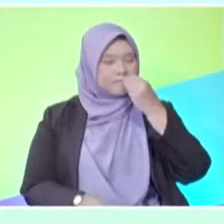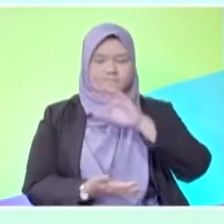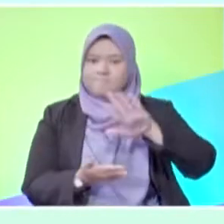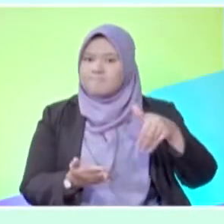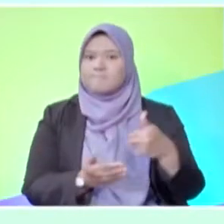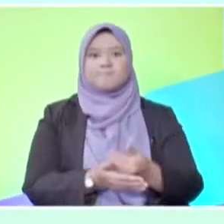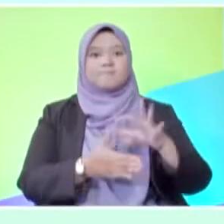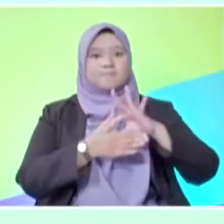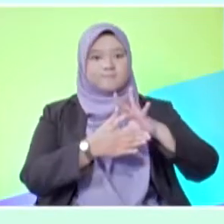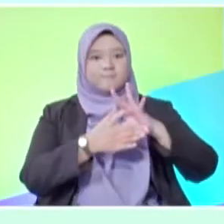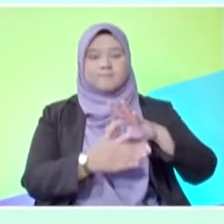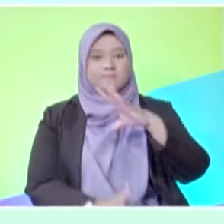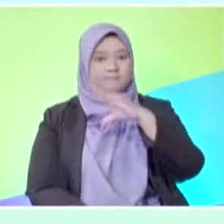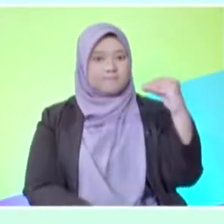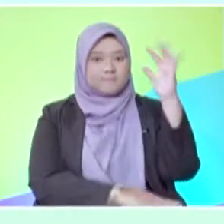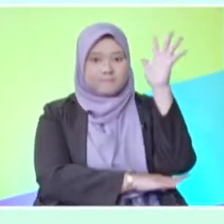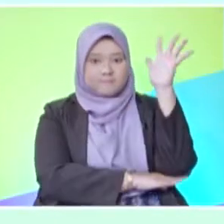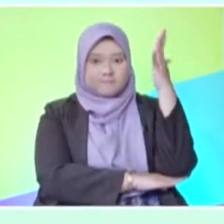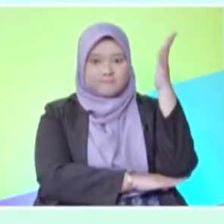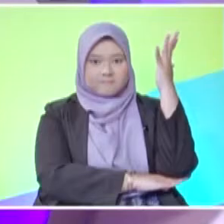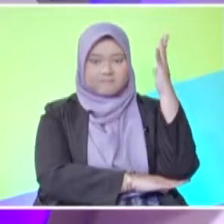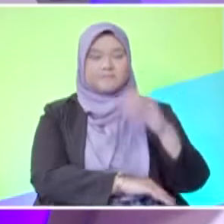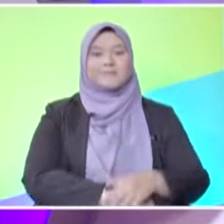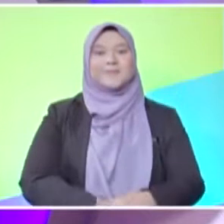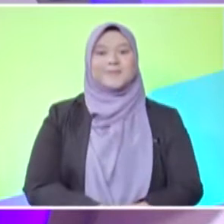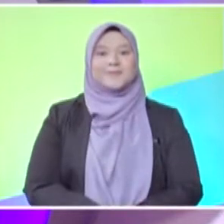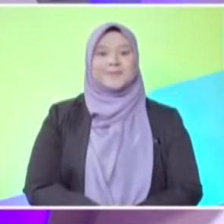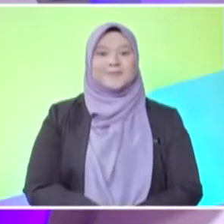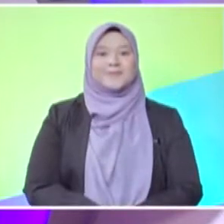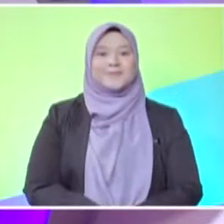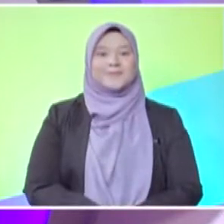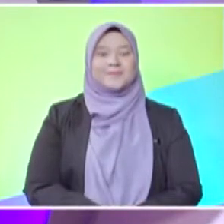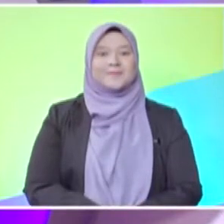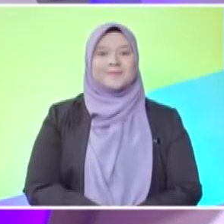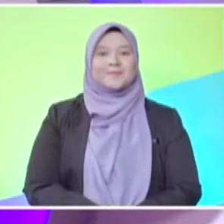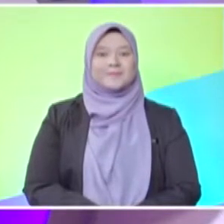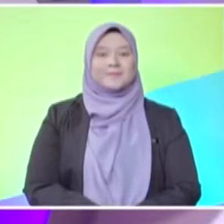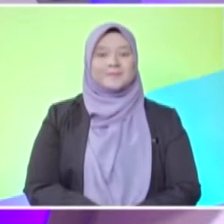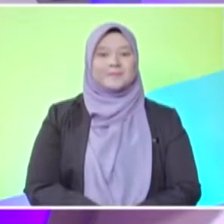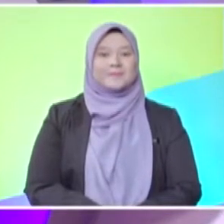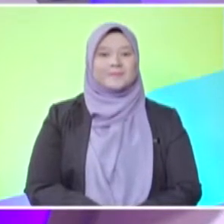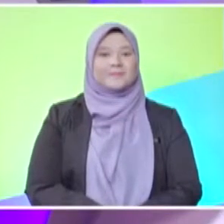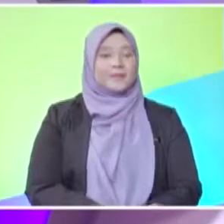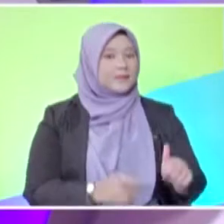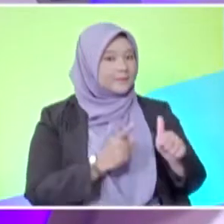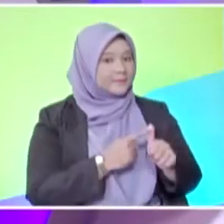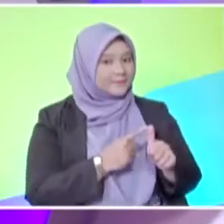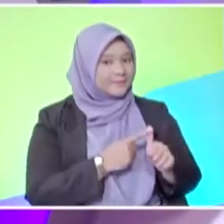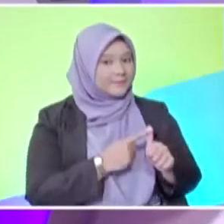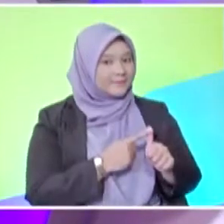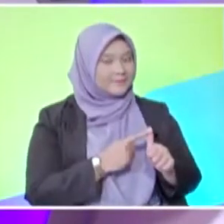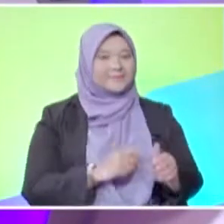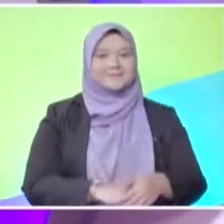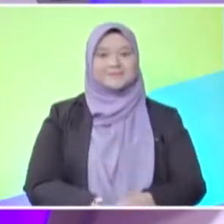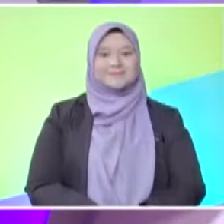I want to dimakan kedua-duanya Mari kita lihat satu persatu Azha bye Oke kita lihat yang pertama